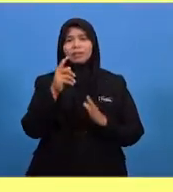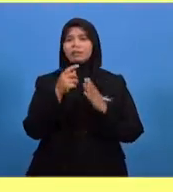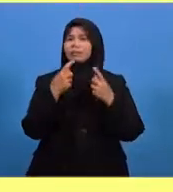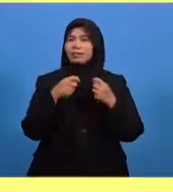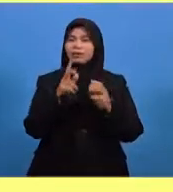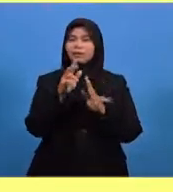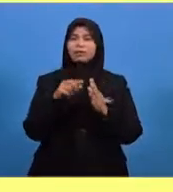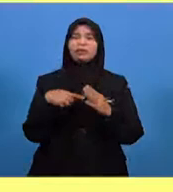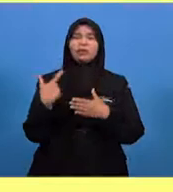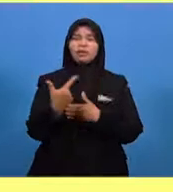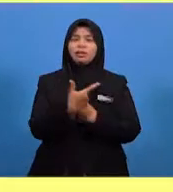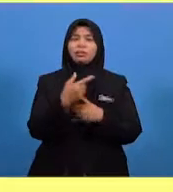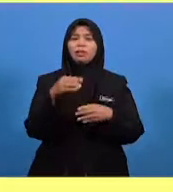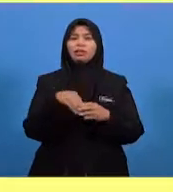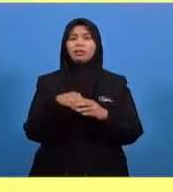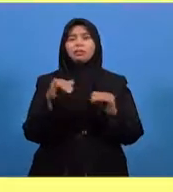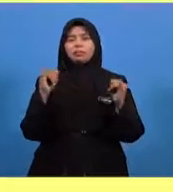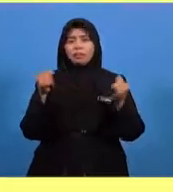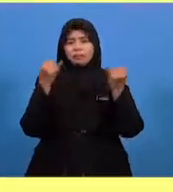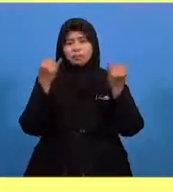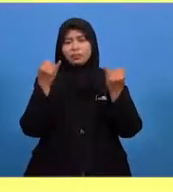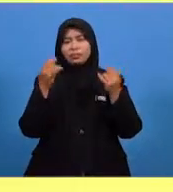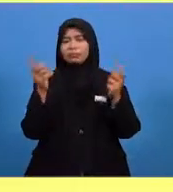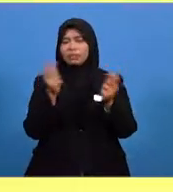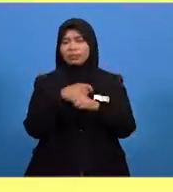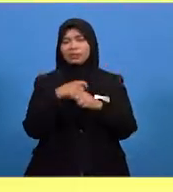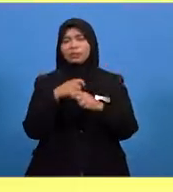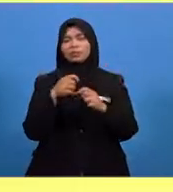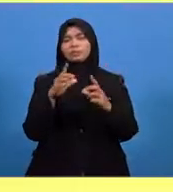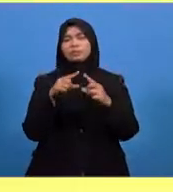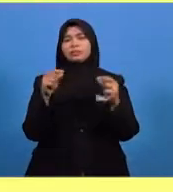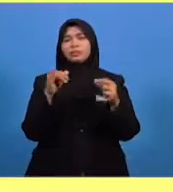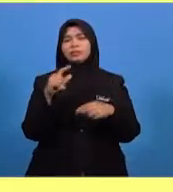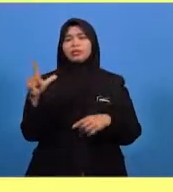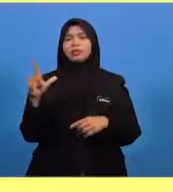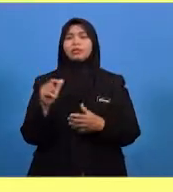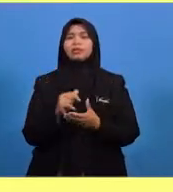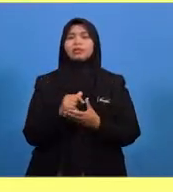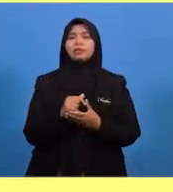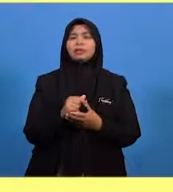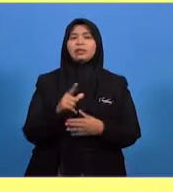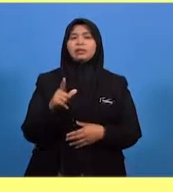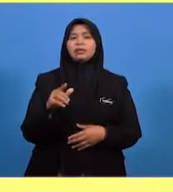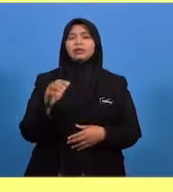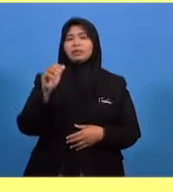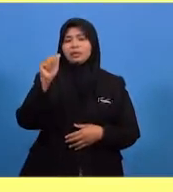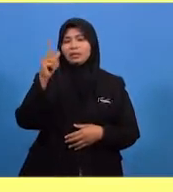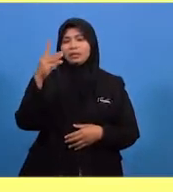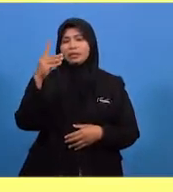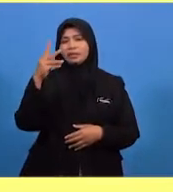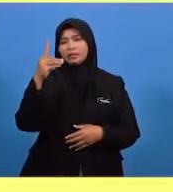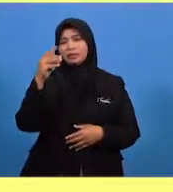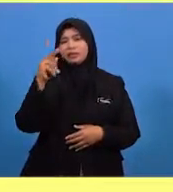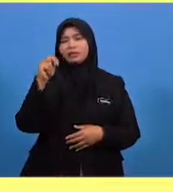dalam perjuangan menentang jepun ialah leftenan adegan